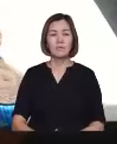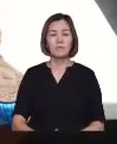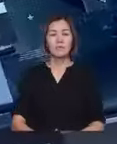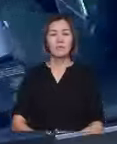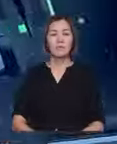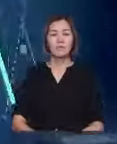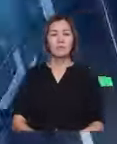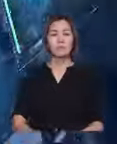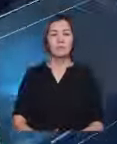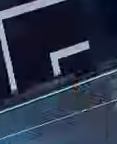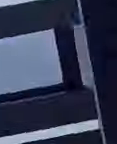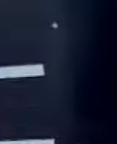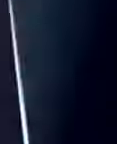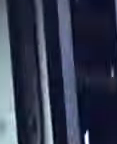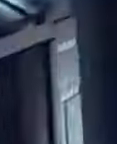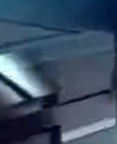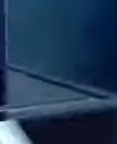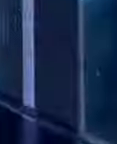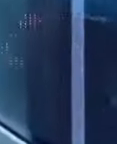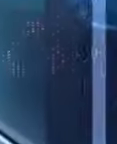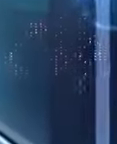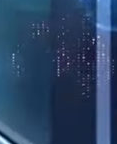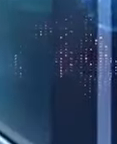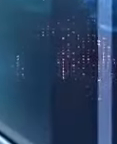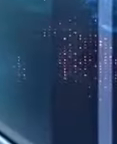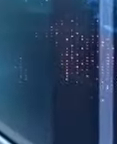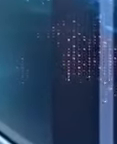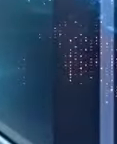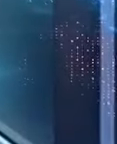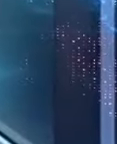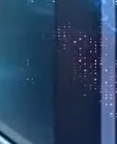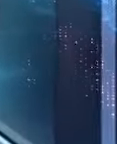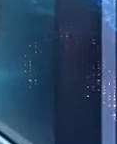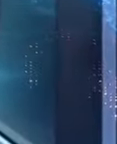Ақбота Оралғызы, Бекжан Кенжебай, Жетісу арнасы, Алматы облысынан.